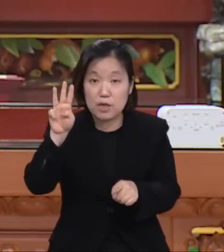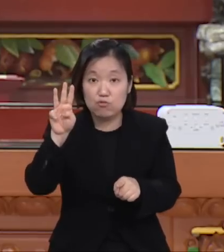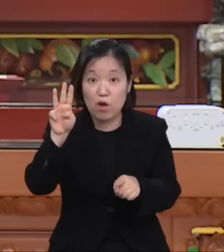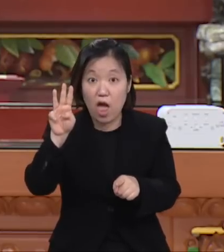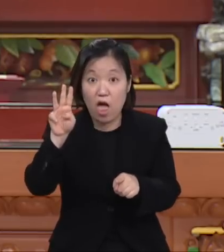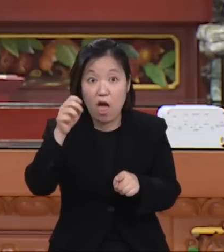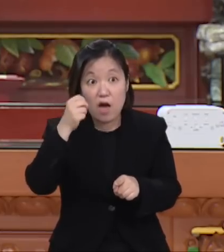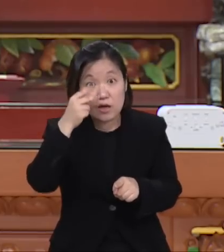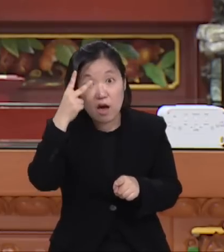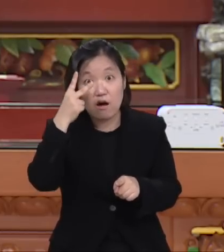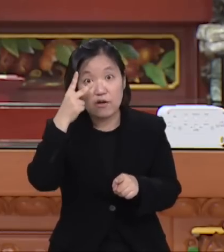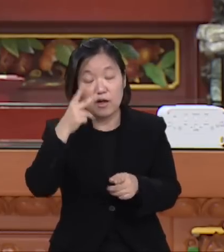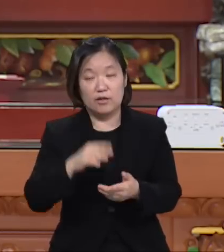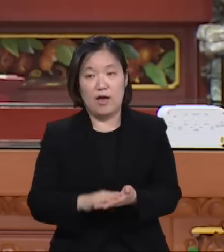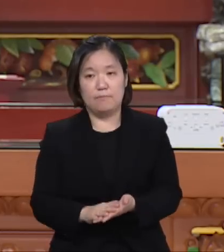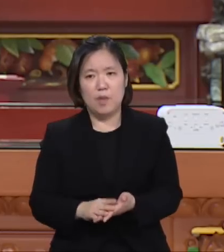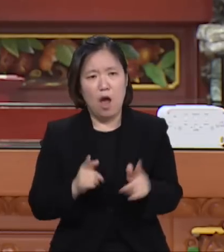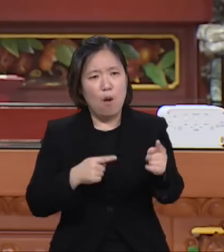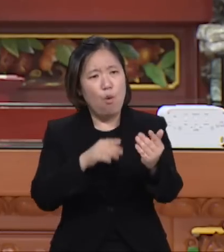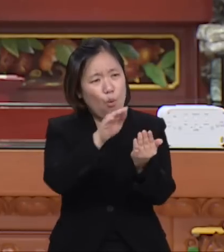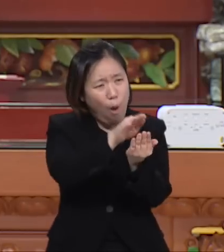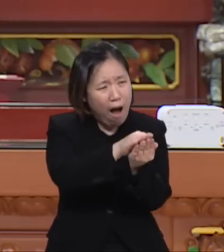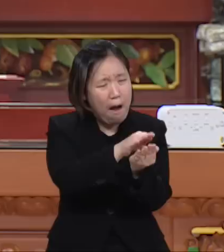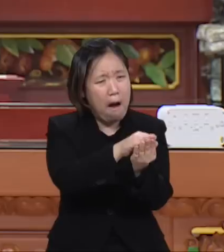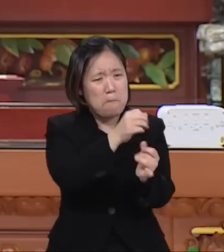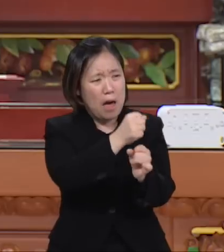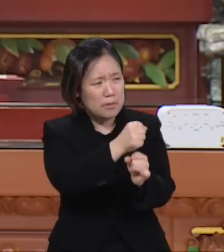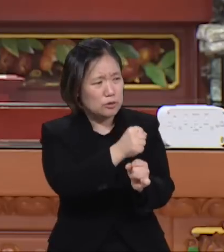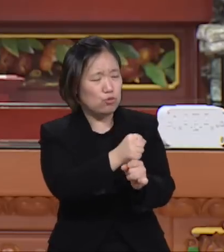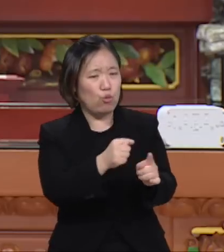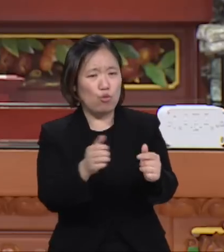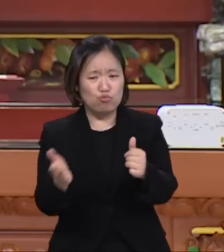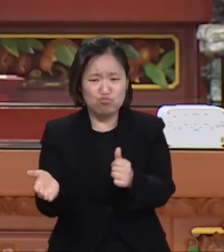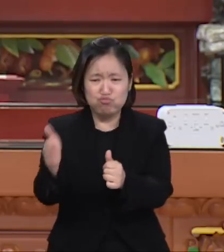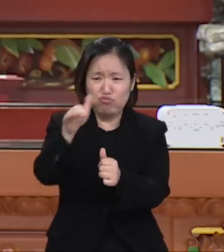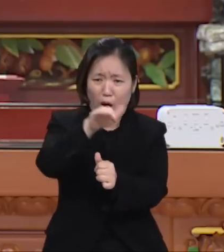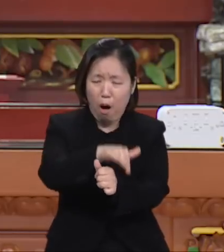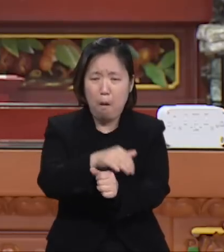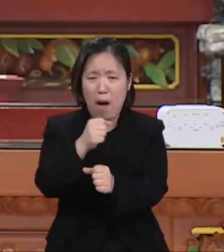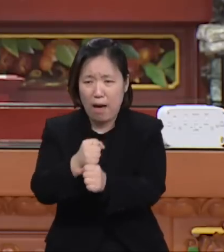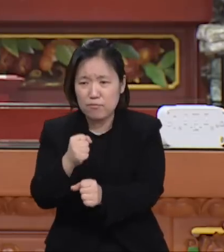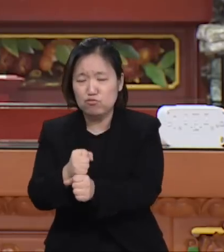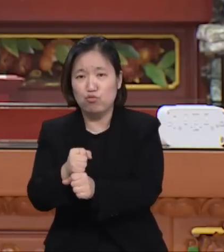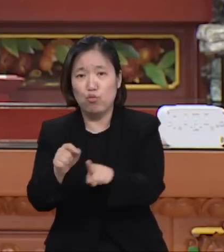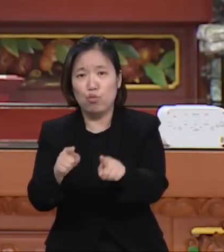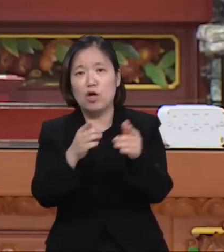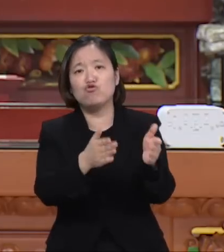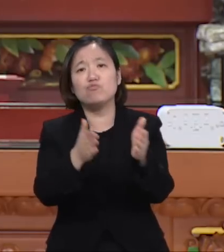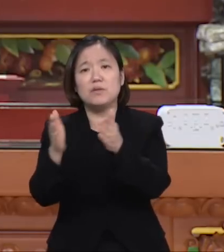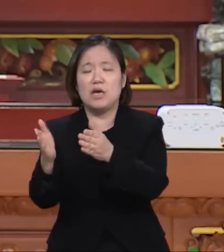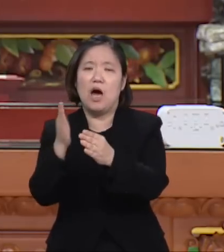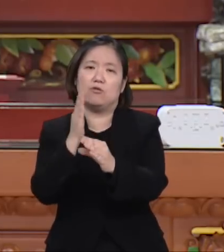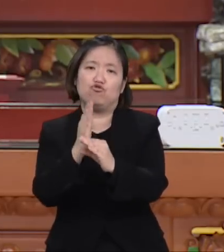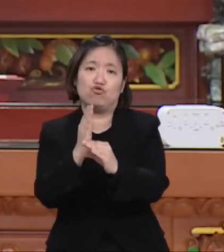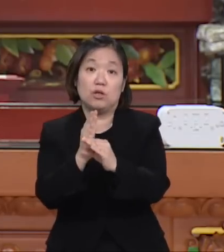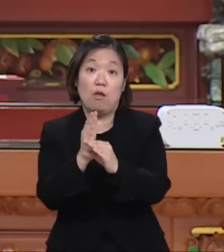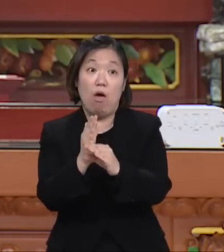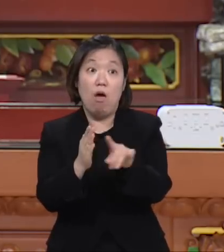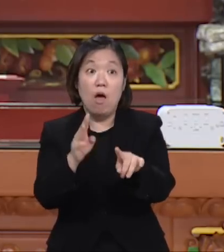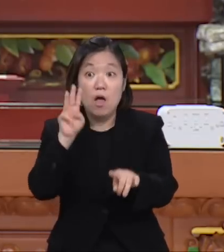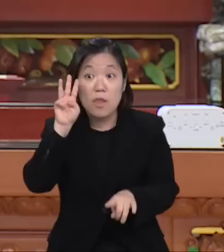준비한다고 관 자고 장례식 준비하고 있는데 3일만에 숨이 끊겼던 정인자가 깨어난 거예요